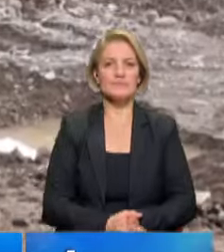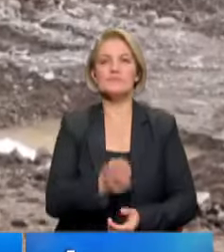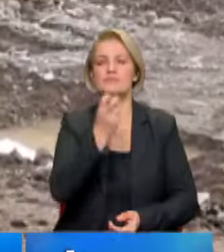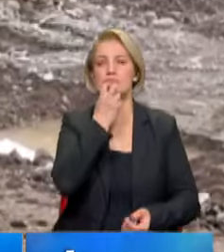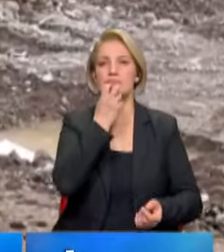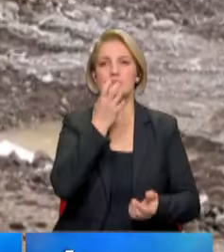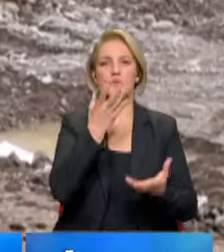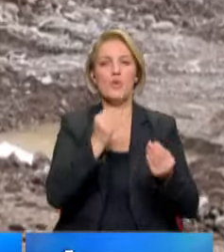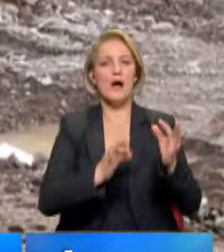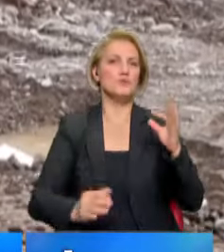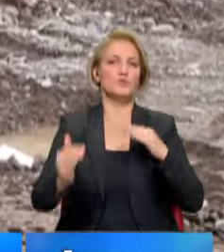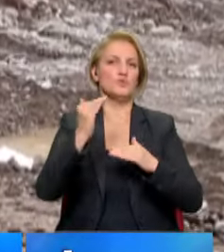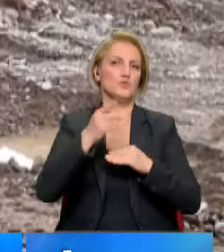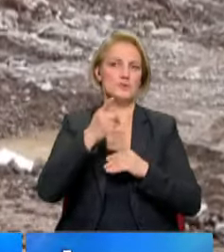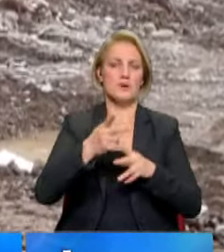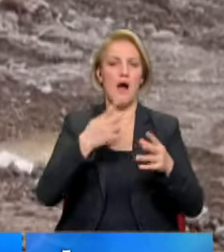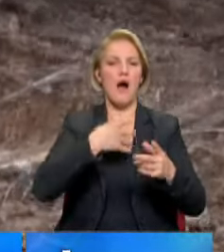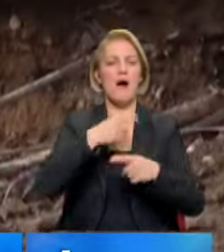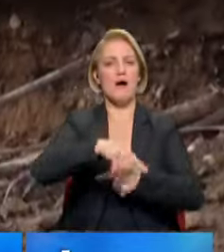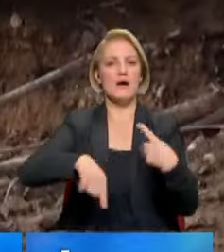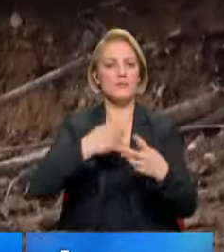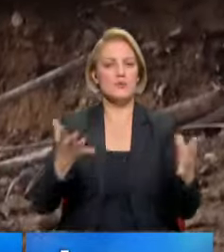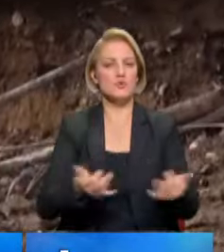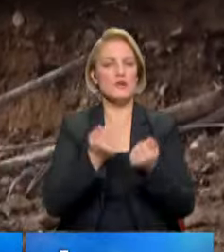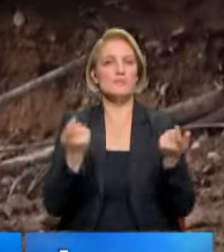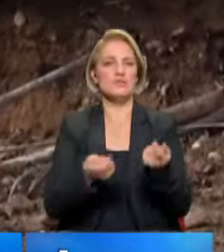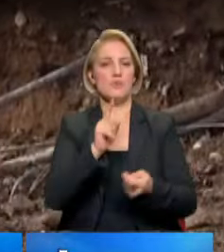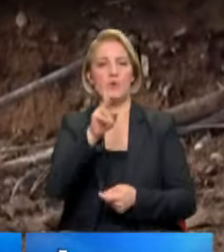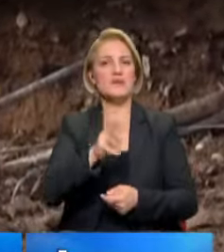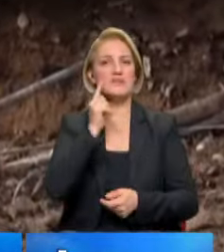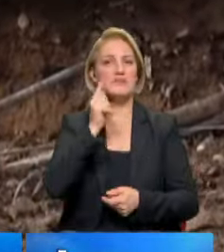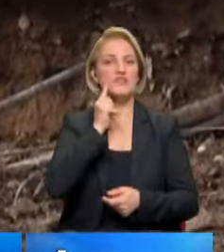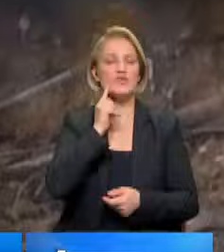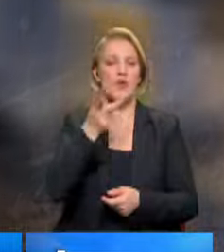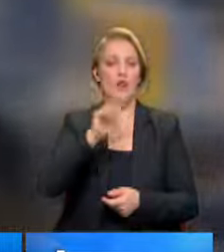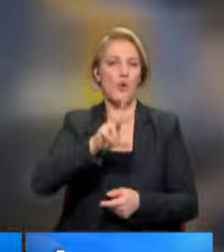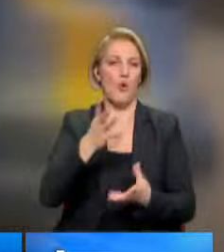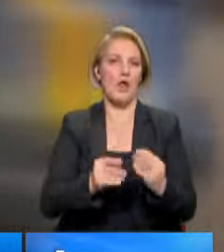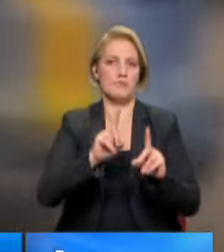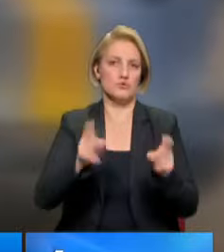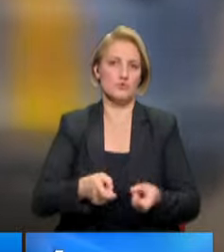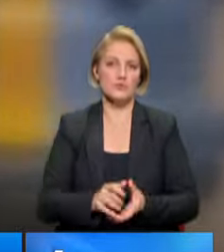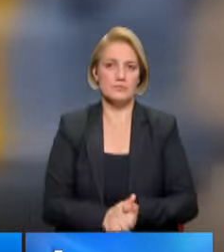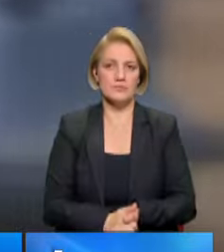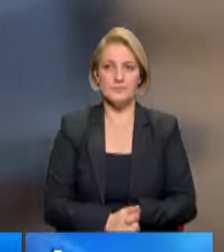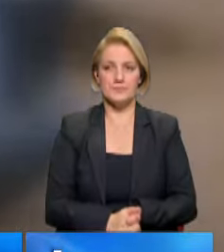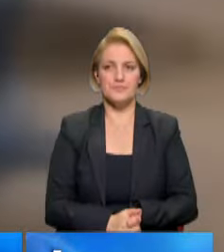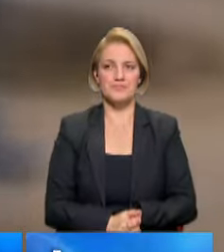Bosna Hersek'te olağanüstü hal ilan edildi. Arama kurtarma çalışmalarında 18 kişinin cansız bedenine ulaşıldı.